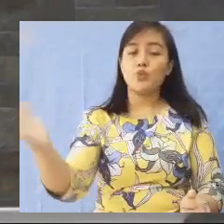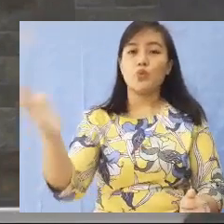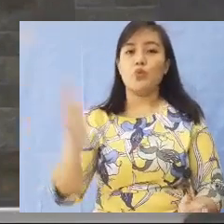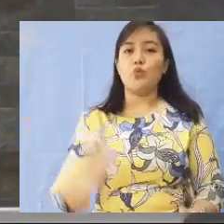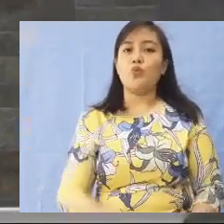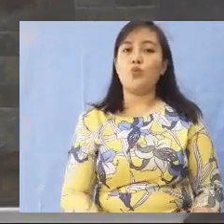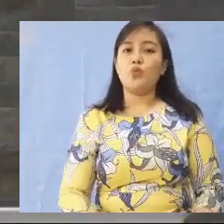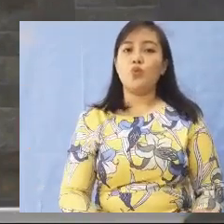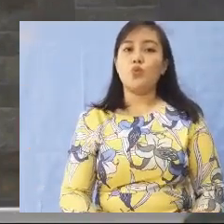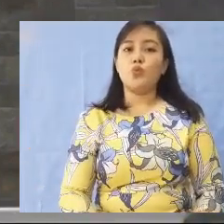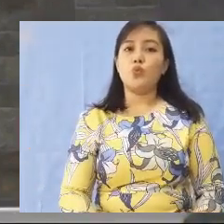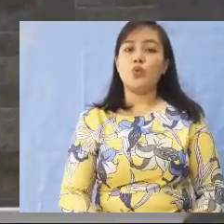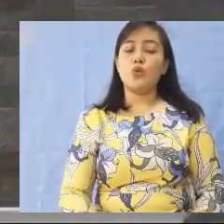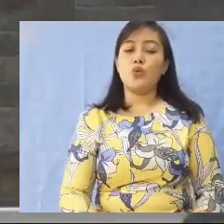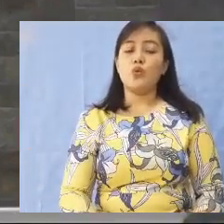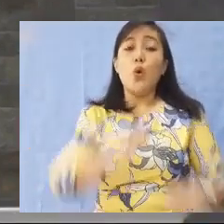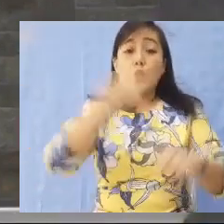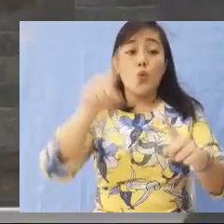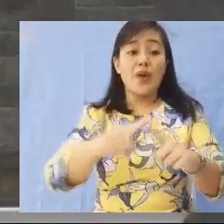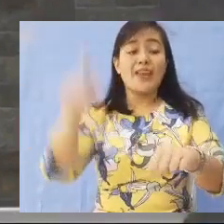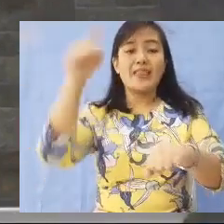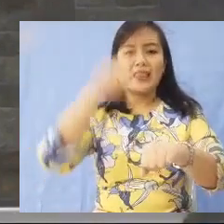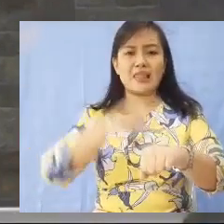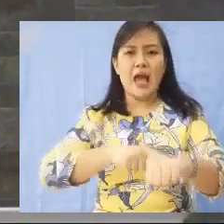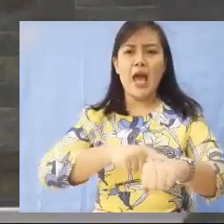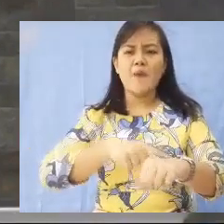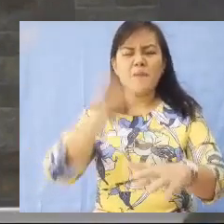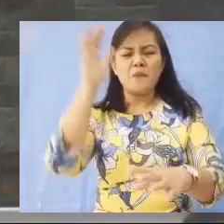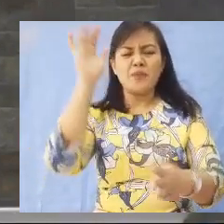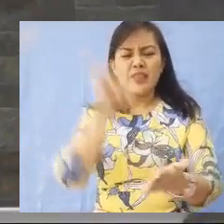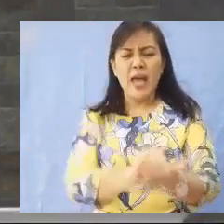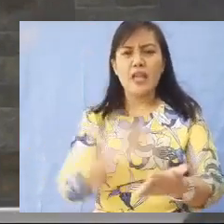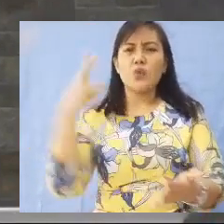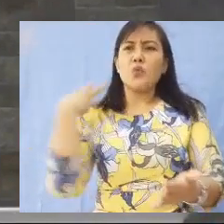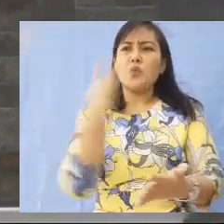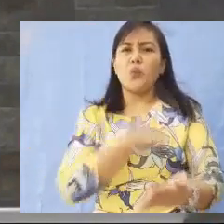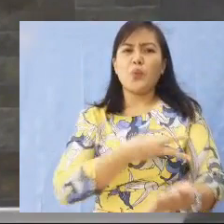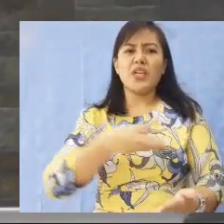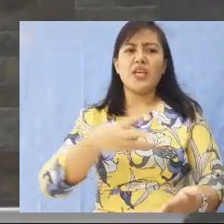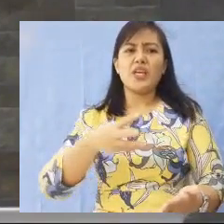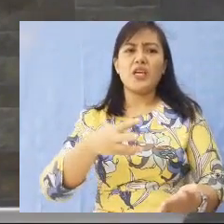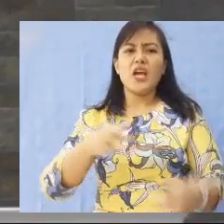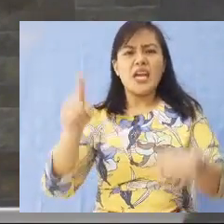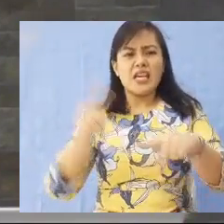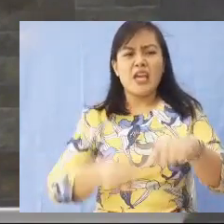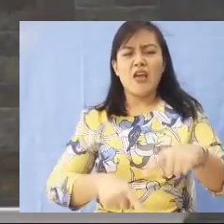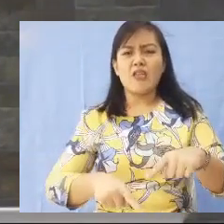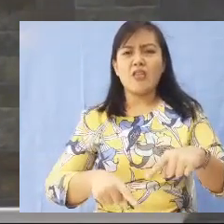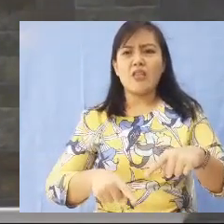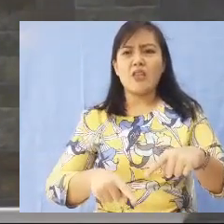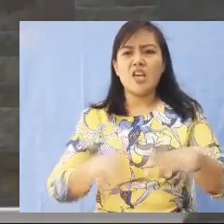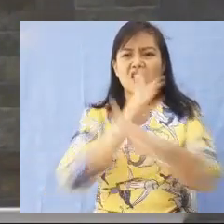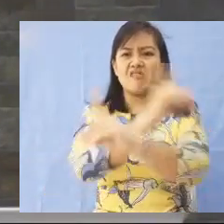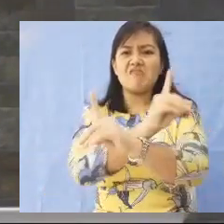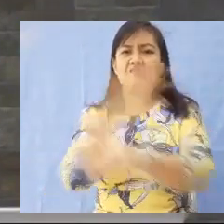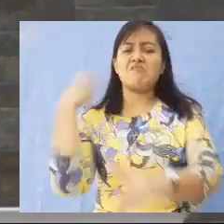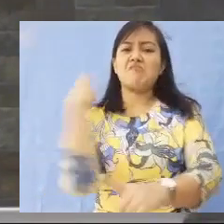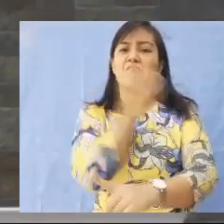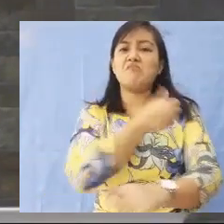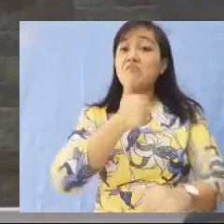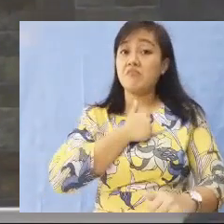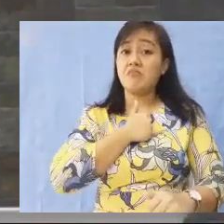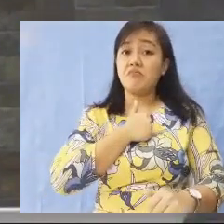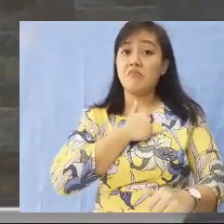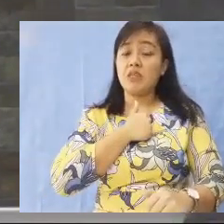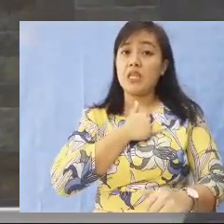sa panahon na hindi mo kayang ipagtanggol yung sarili mo at hindi mo kayang magsalita, siya ang magsasalita